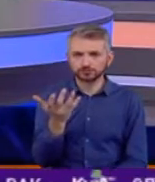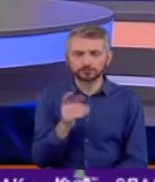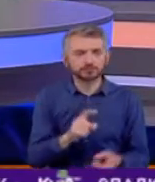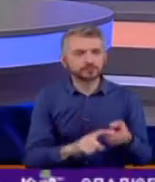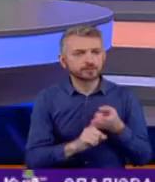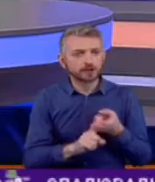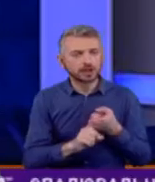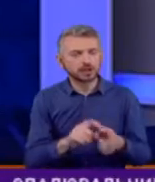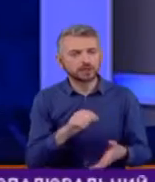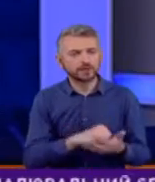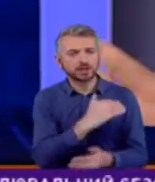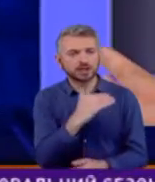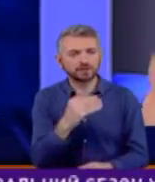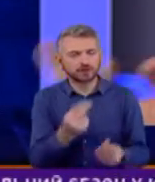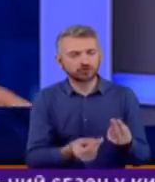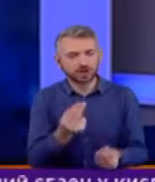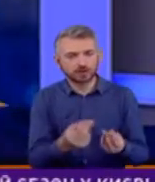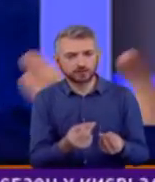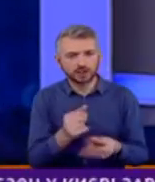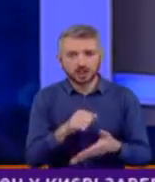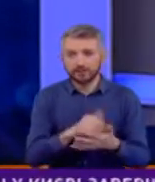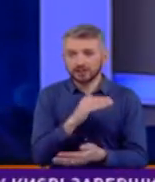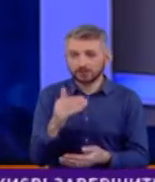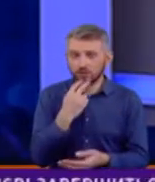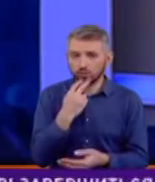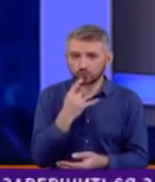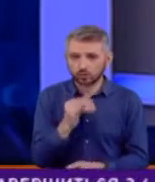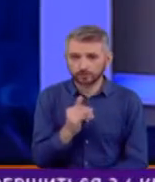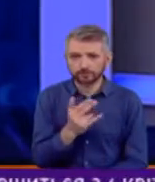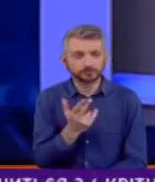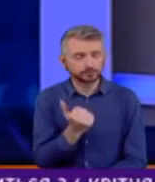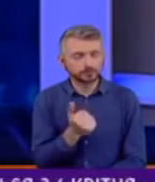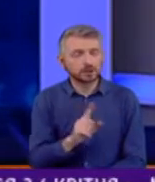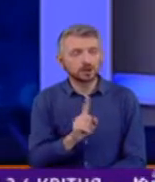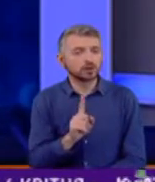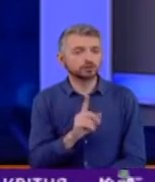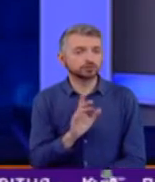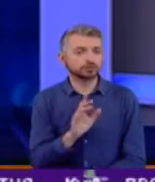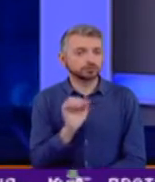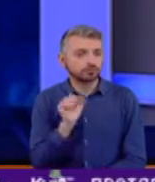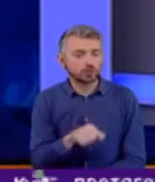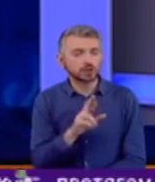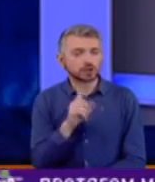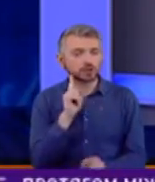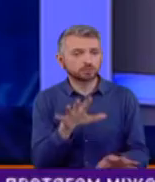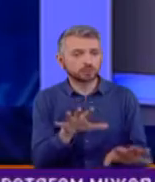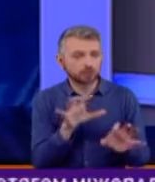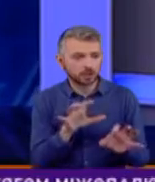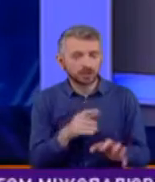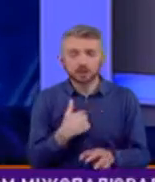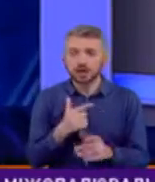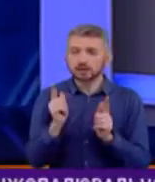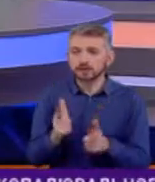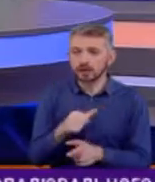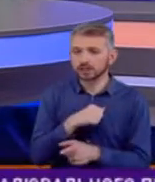Залежить від рівня жартів. Від рівня гумору, да? Так. От, але... І що може, як сприймає людину? Я согласна,